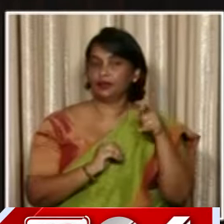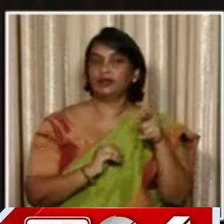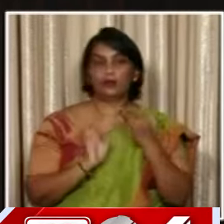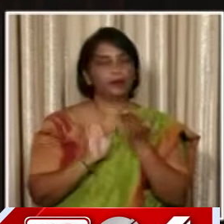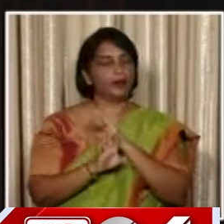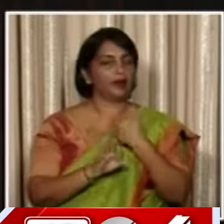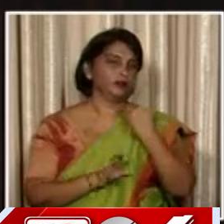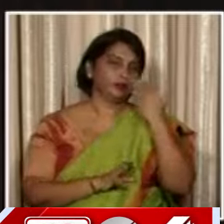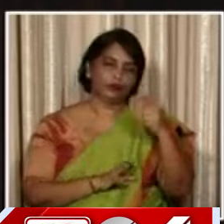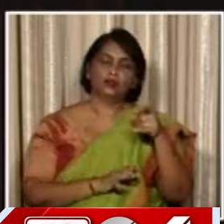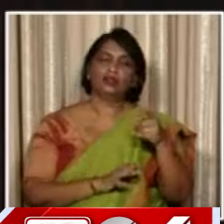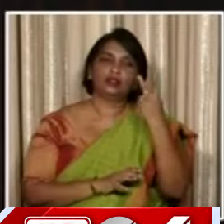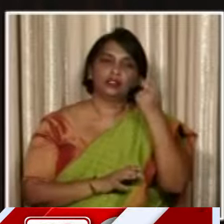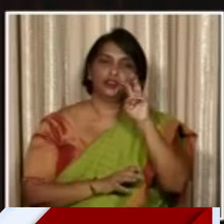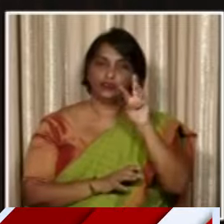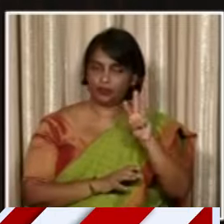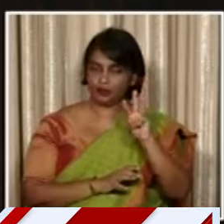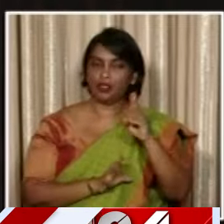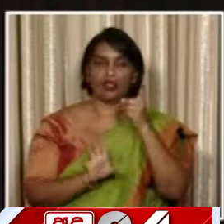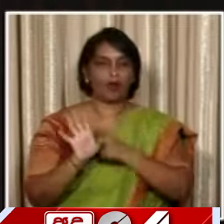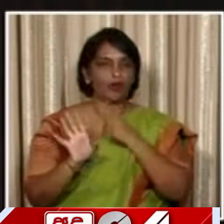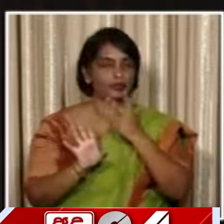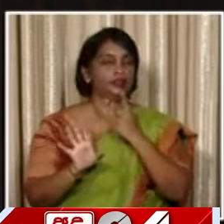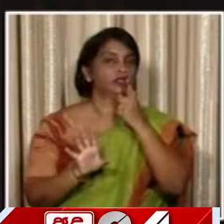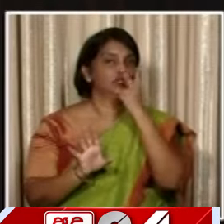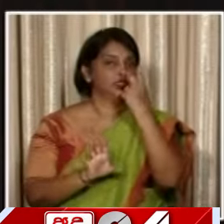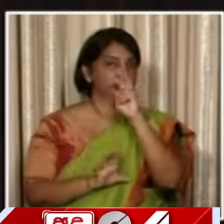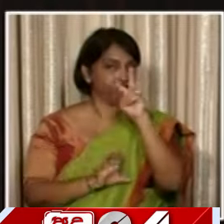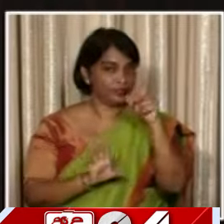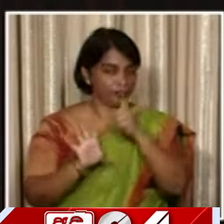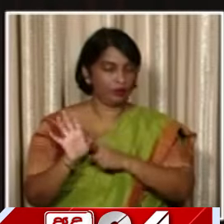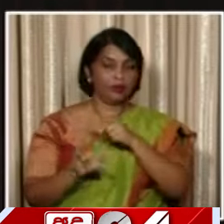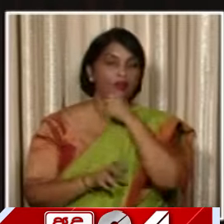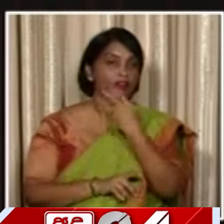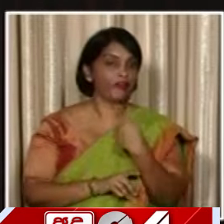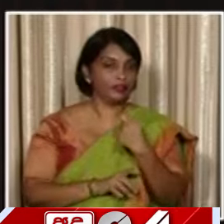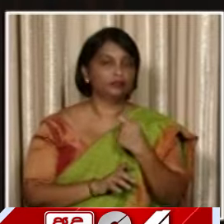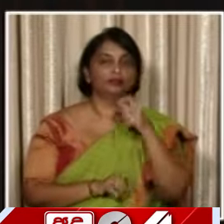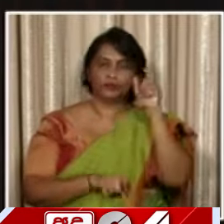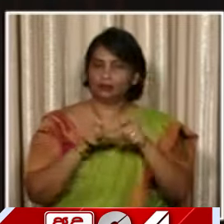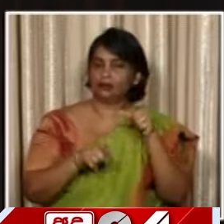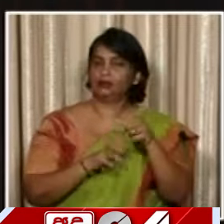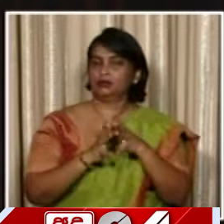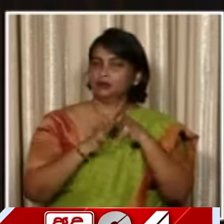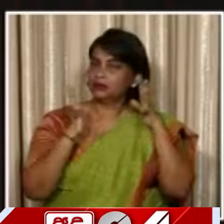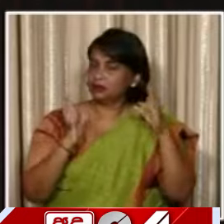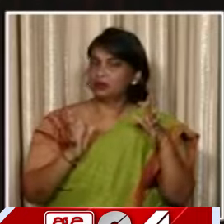පහුගිය කාලේ අපි දැක්කා 2023 වර්ෂයේ 2022 වර්ෂය ගත්තාන් පස්සේ විශ්‍රාමික විශාල